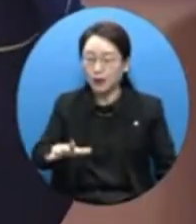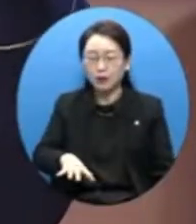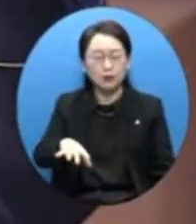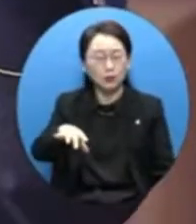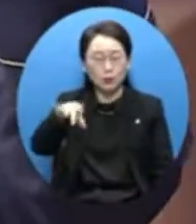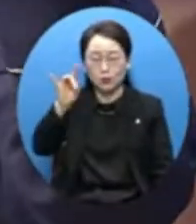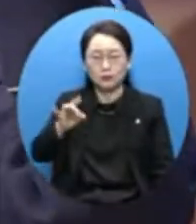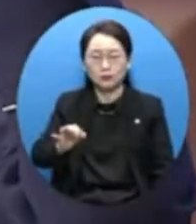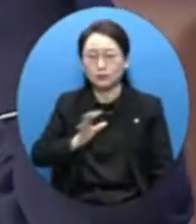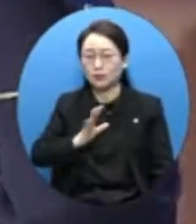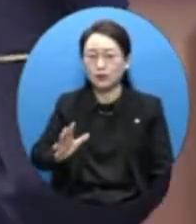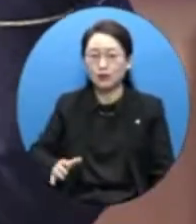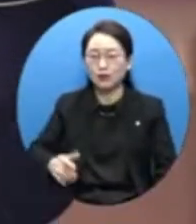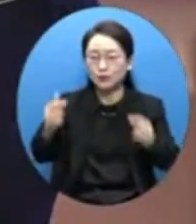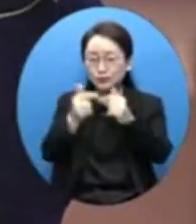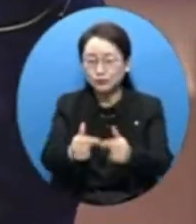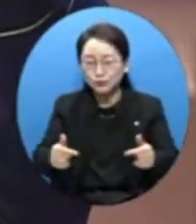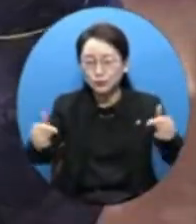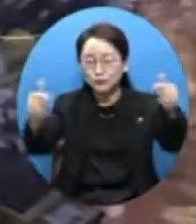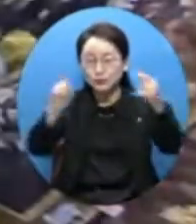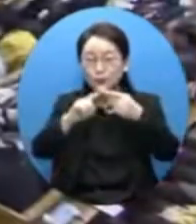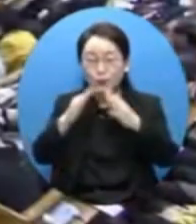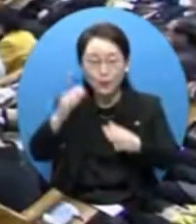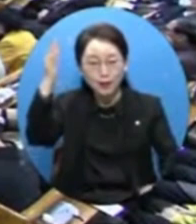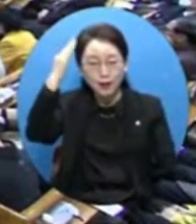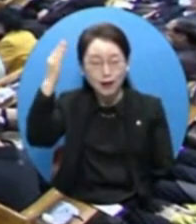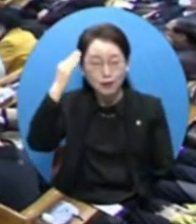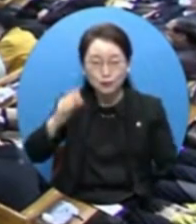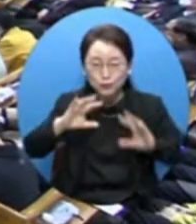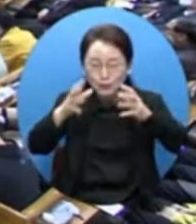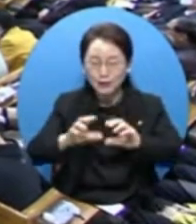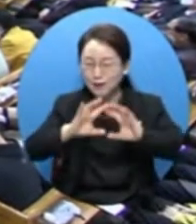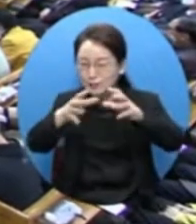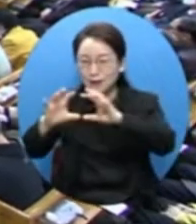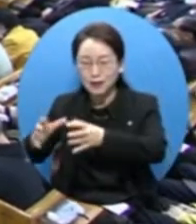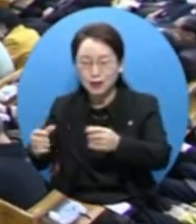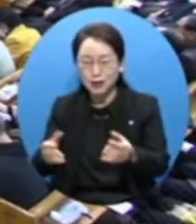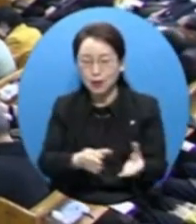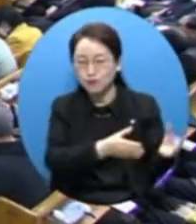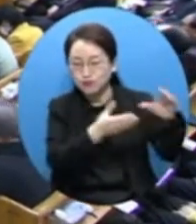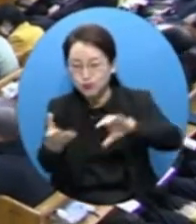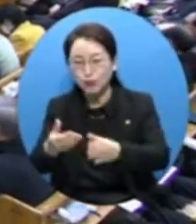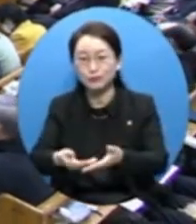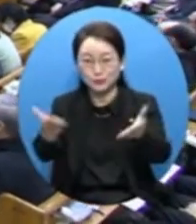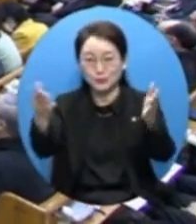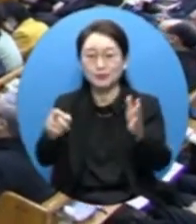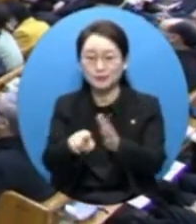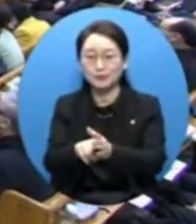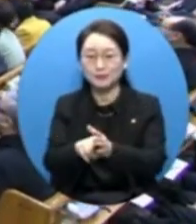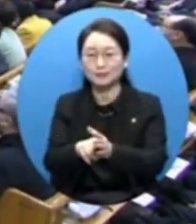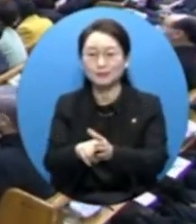부흥의 역사를 우리 교회에, 우리 대한민국에, 전 세계에 부어주실 것입니다.